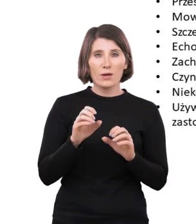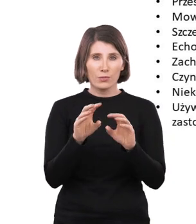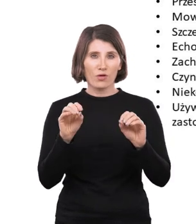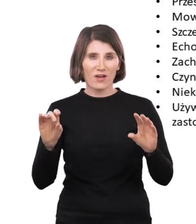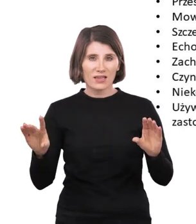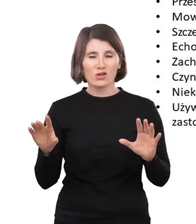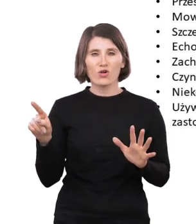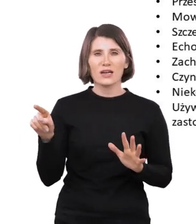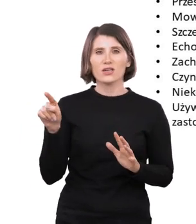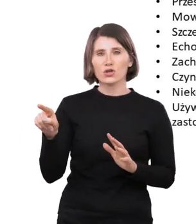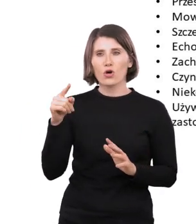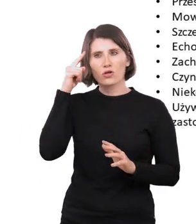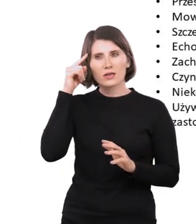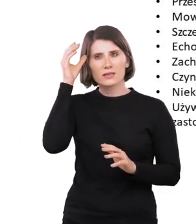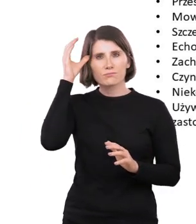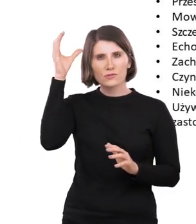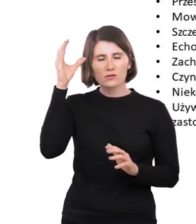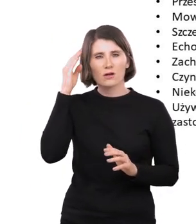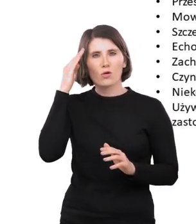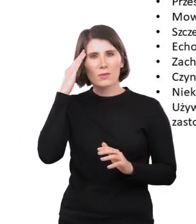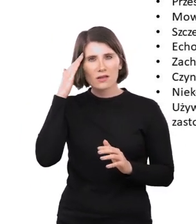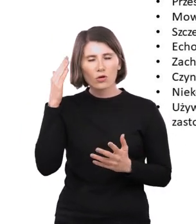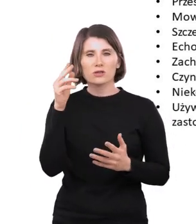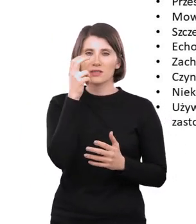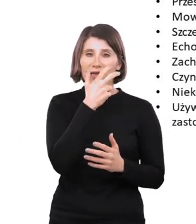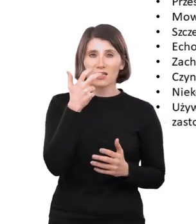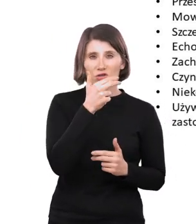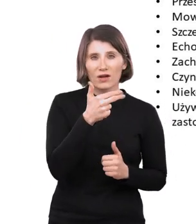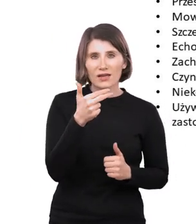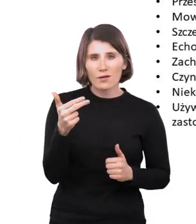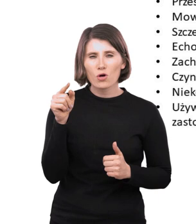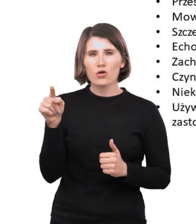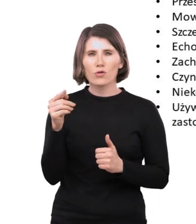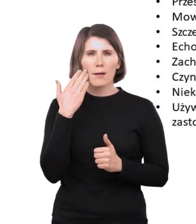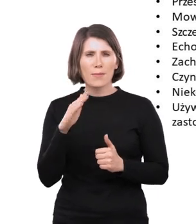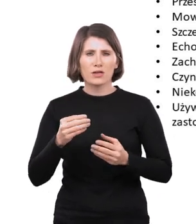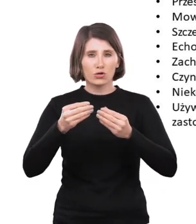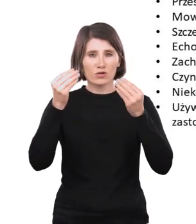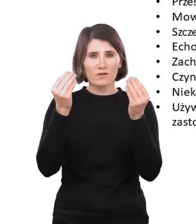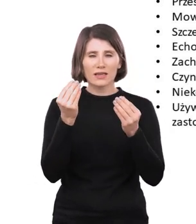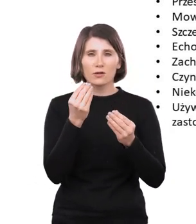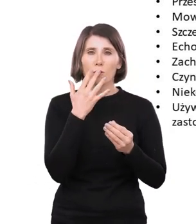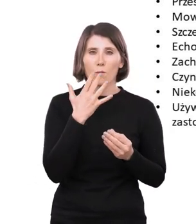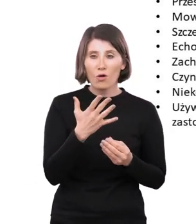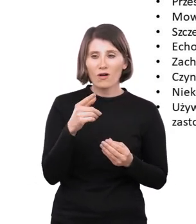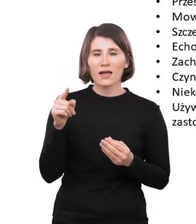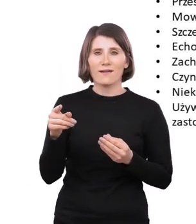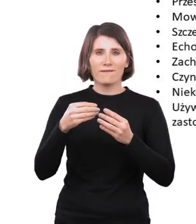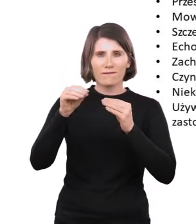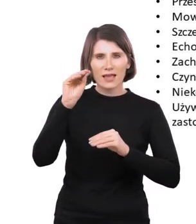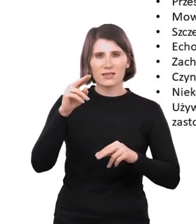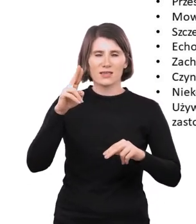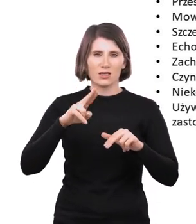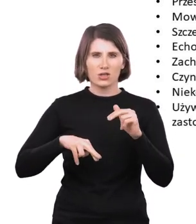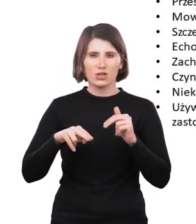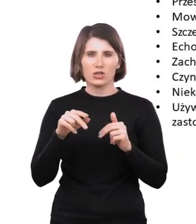i zainteresowane jakimś tematem, ma tak wysoko rozwiniętą mowę, że przewyższa mowę